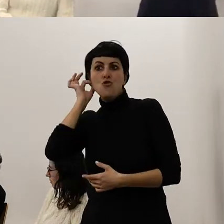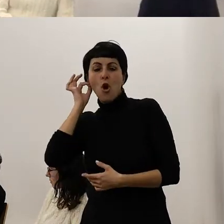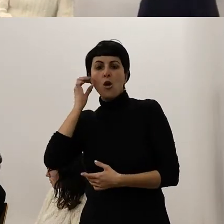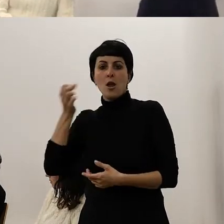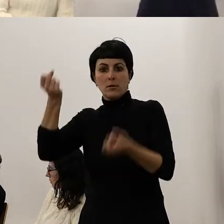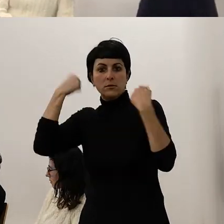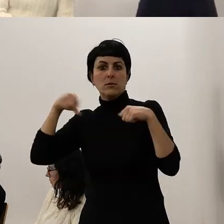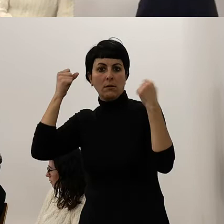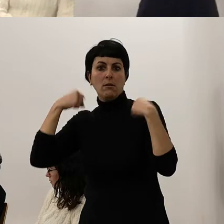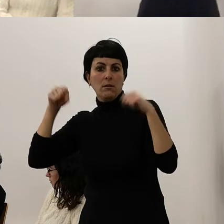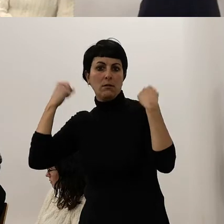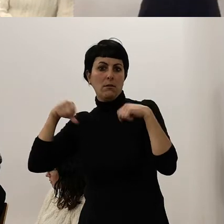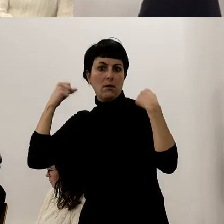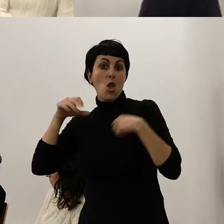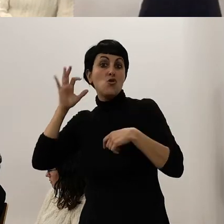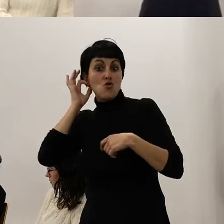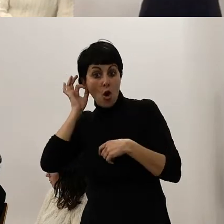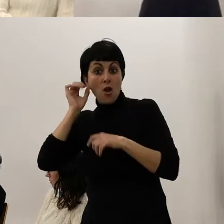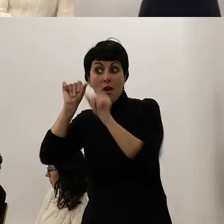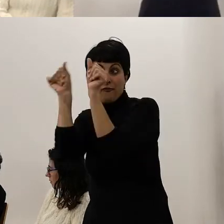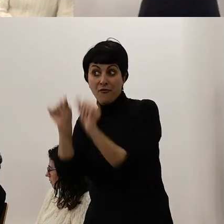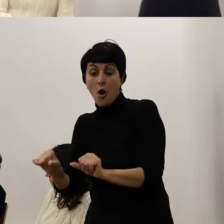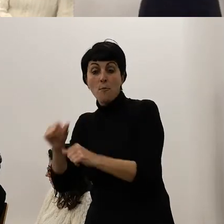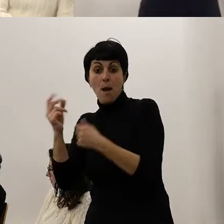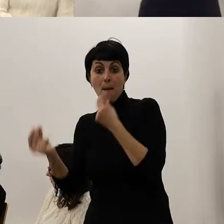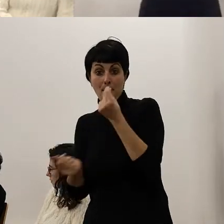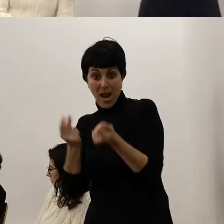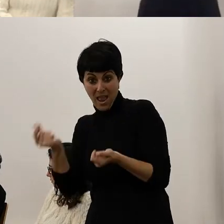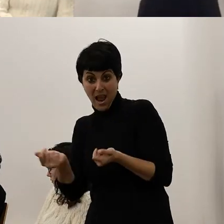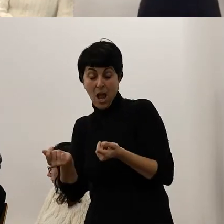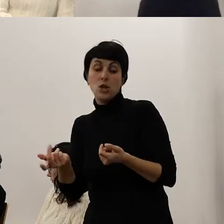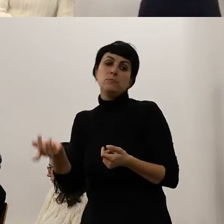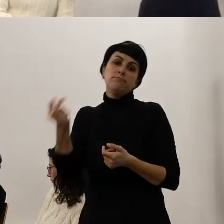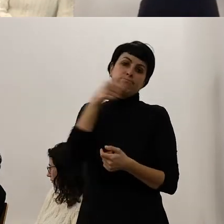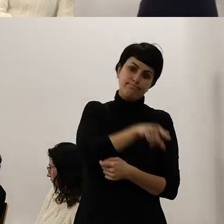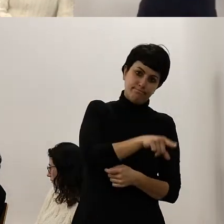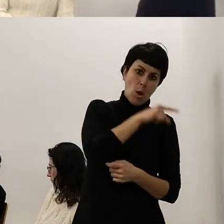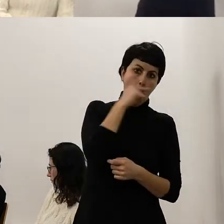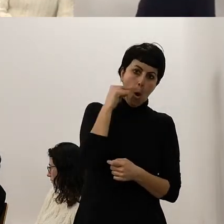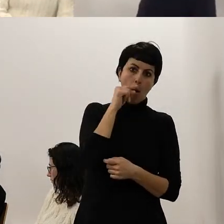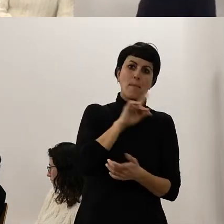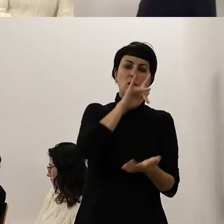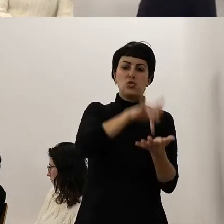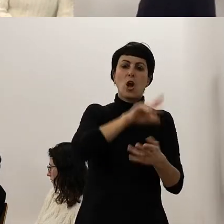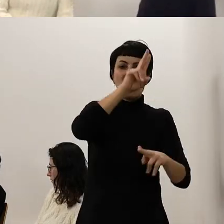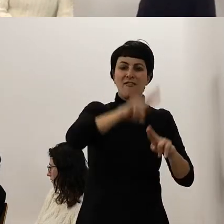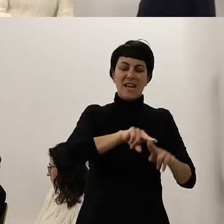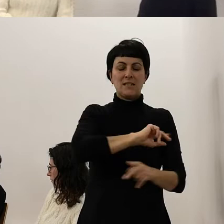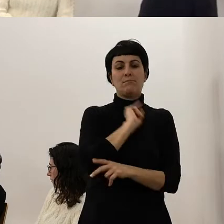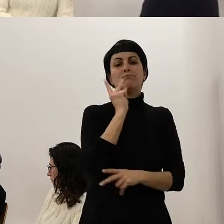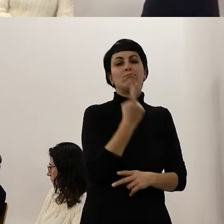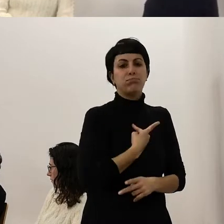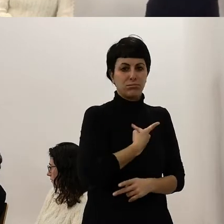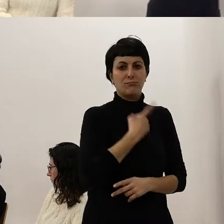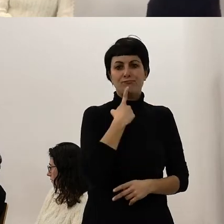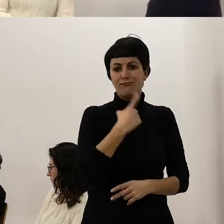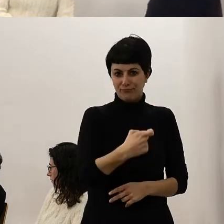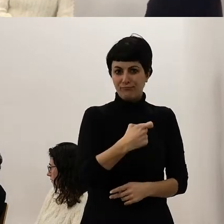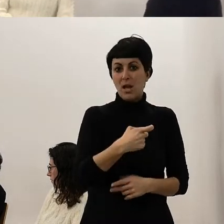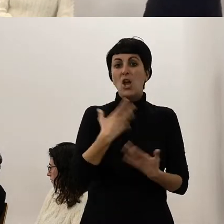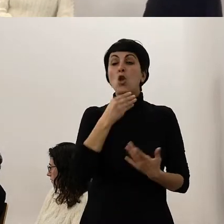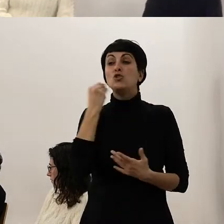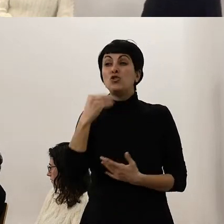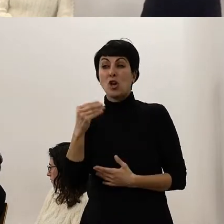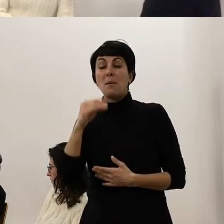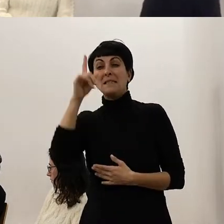perquè m'he de posar de noi. I a les altres seccions, tant el juvenil com els infantils potser està una mica més equilibrat, però els